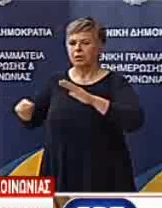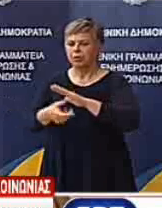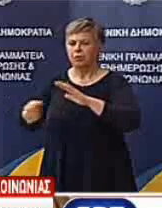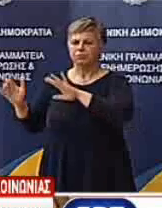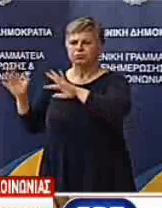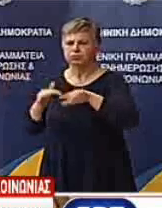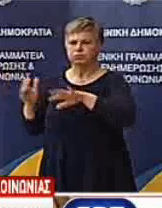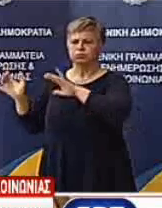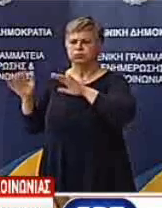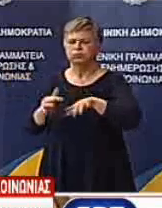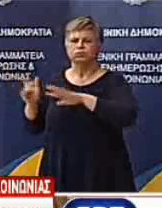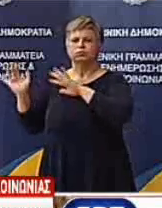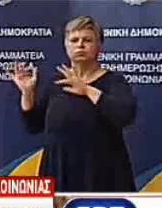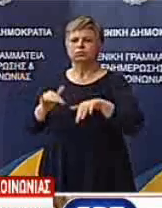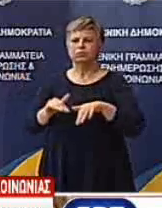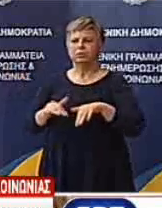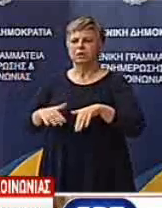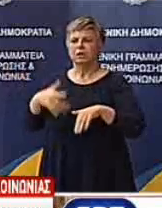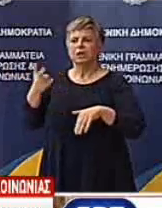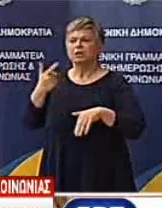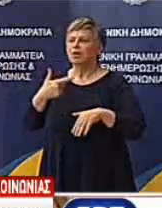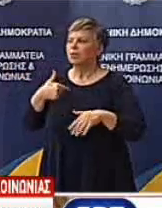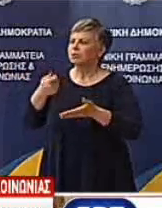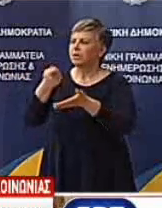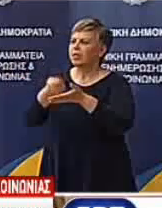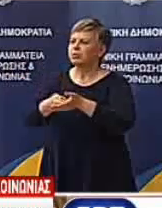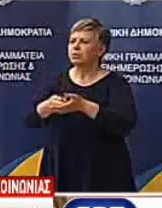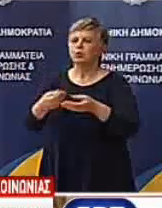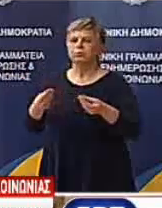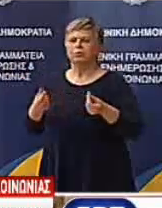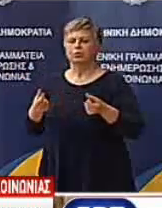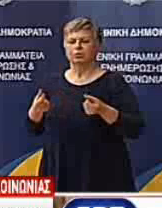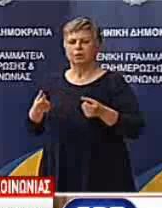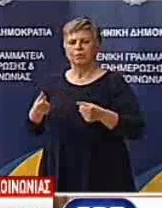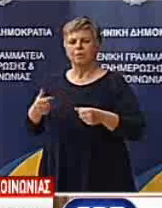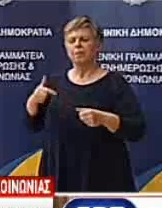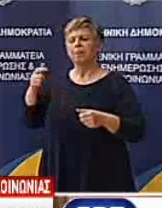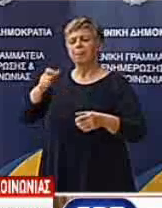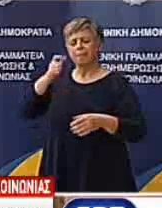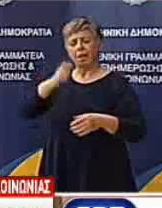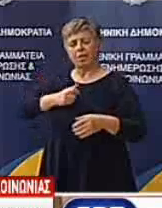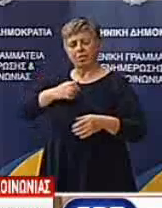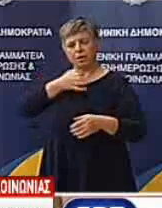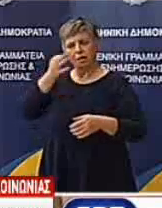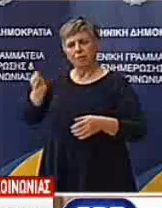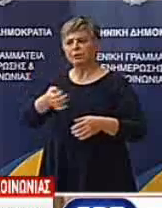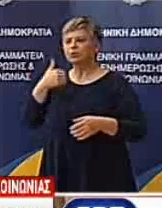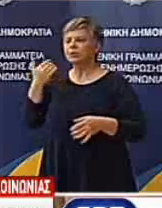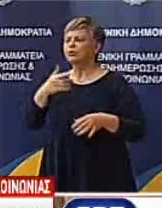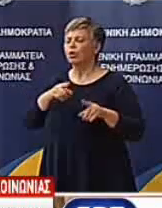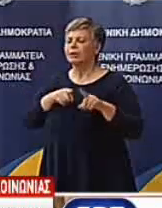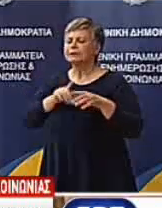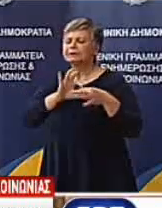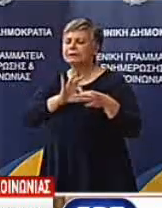Είμαστε διατεθειμένοι πλέον να κάνουμε αυτή τη συζήτηση, γιατί θυμάμαι μια παλαιότερη δήλωσή σας ότι το ένα δεν συνδέεται με το άλλο και ότι δεν κοστολογούμε τις